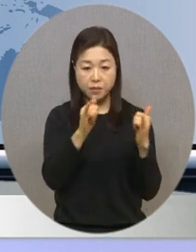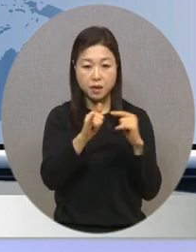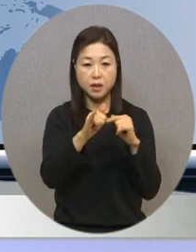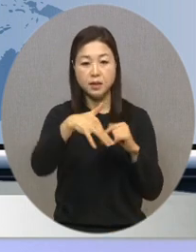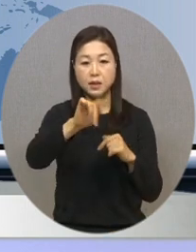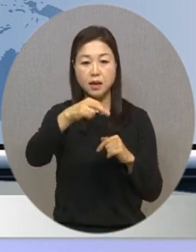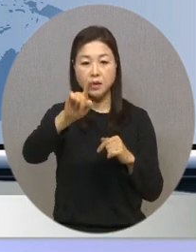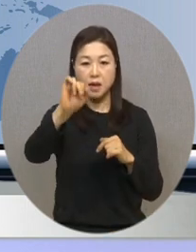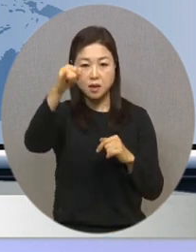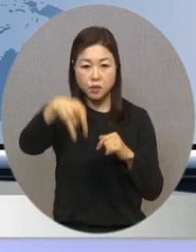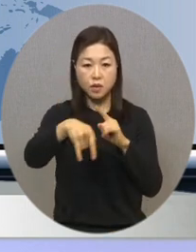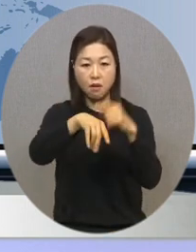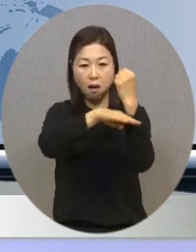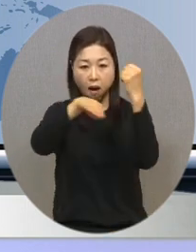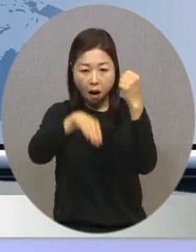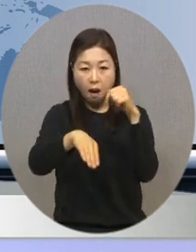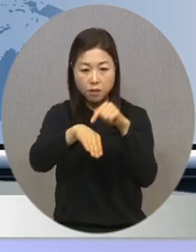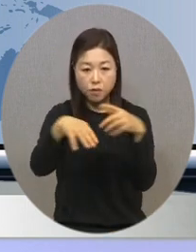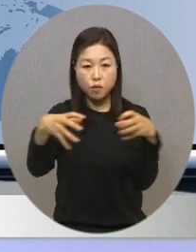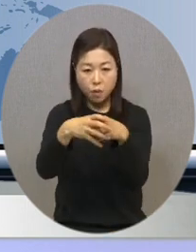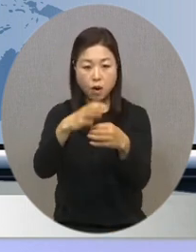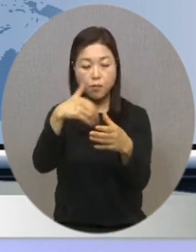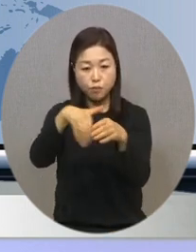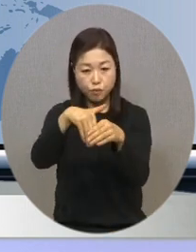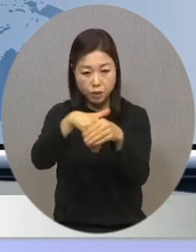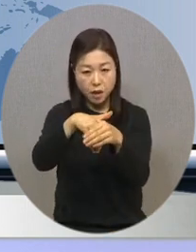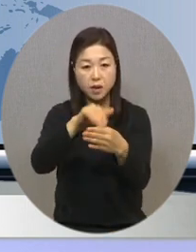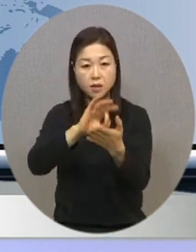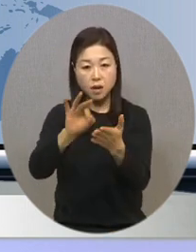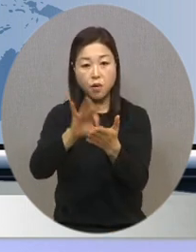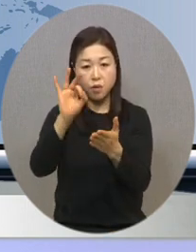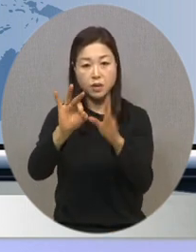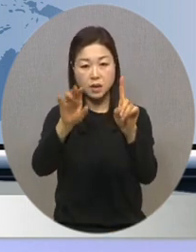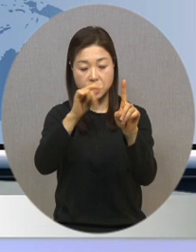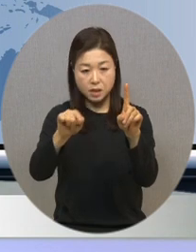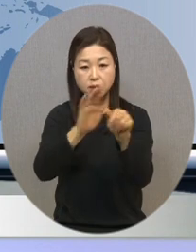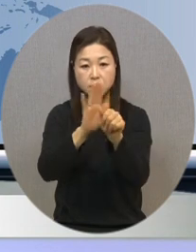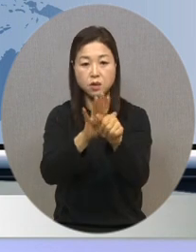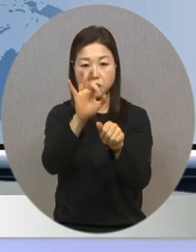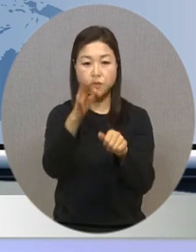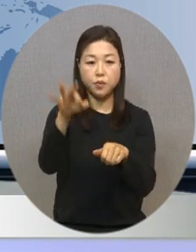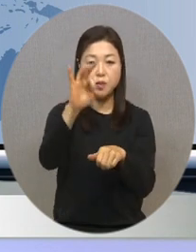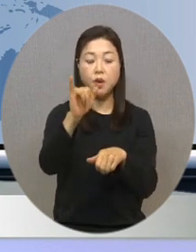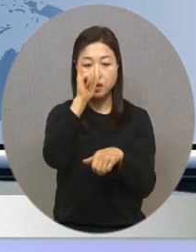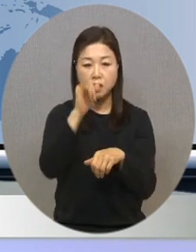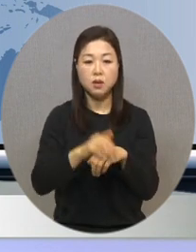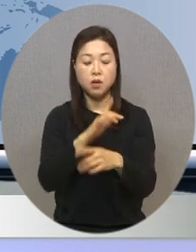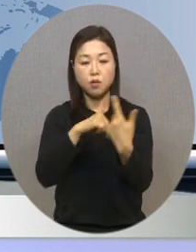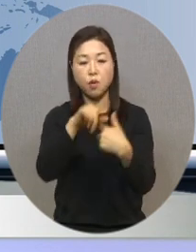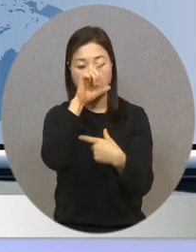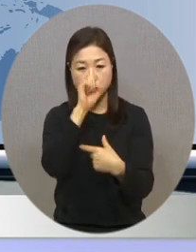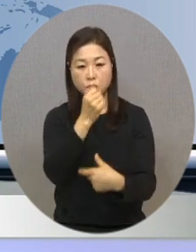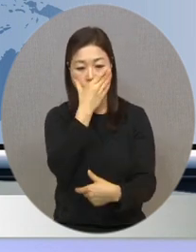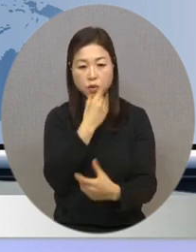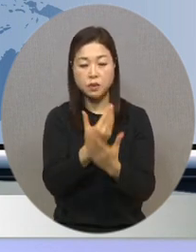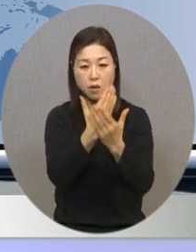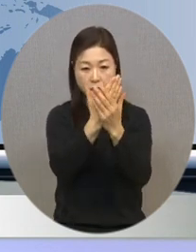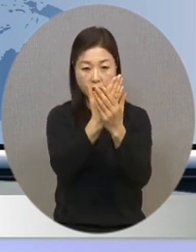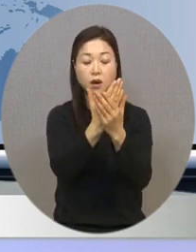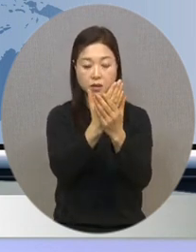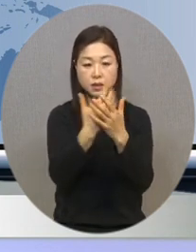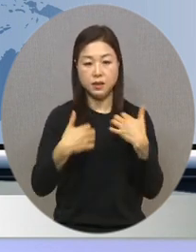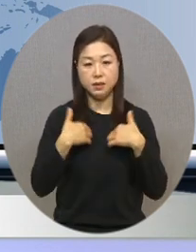위한 통합문화이용권의 1인당 지원금 또한 인상한다고 하는데요. 더 나은 방향으로의 변화는